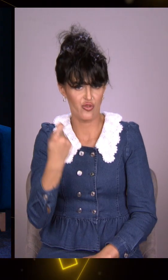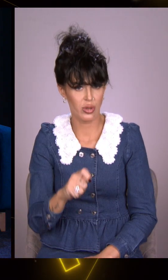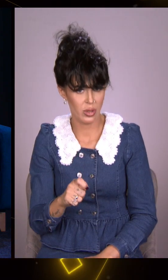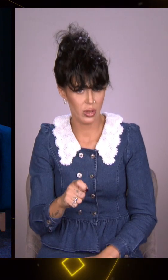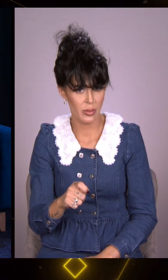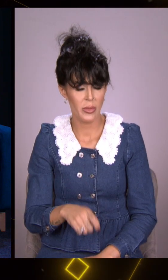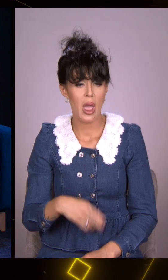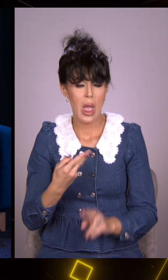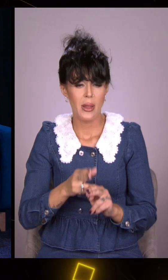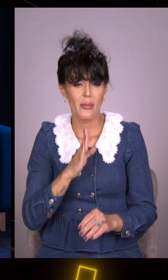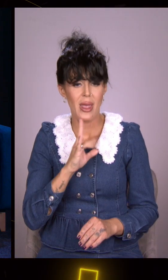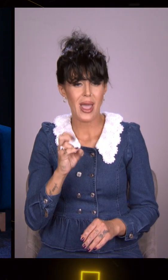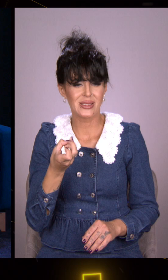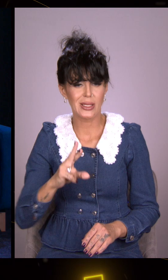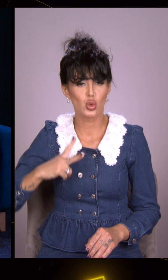Настуся вскочила,